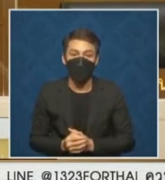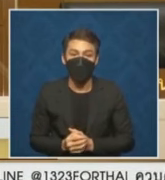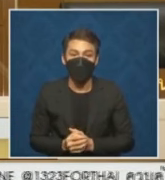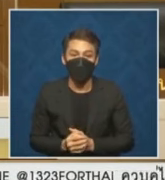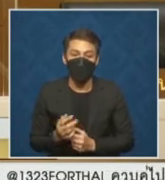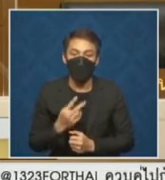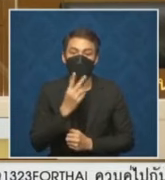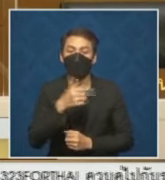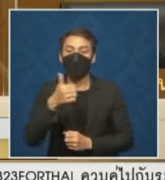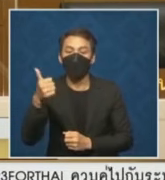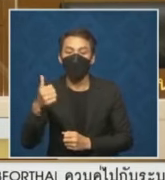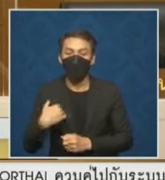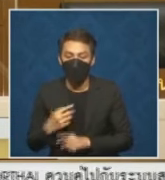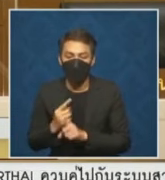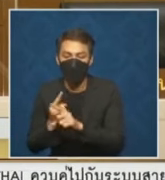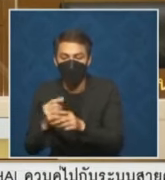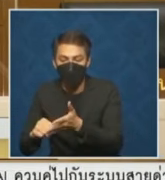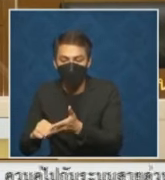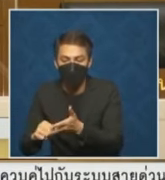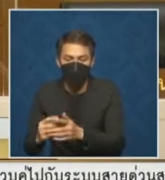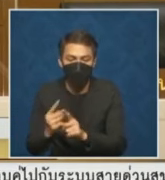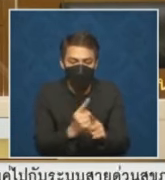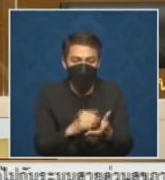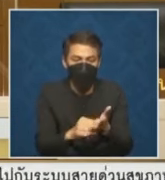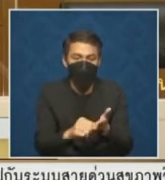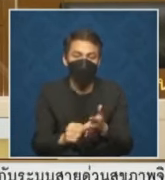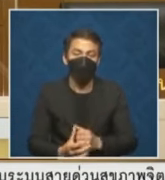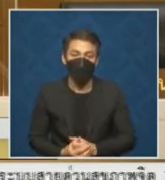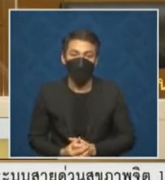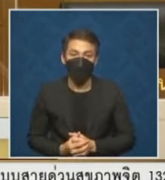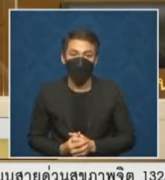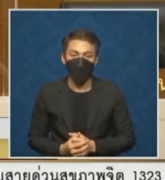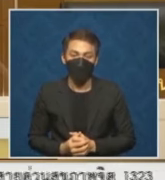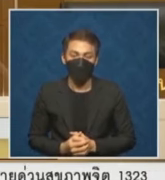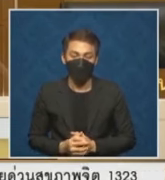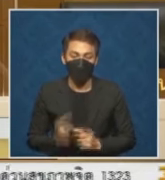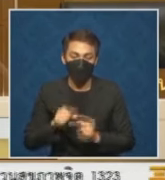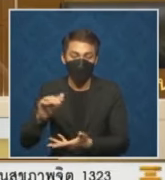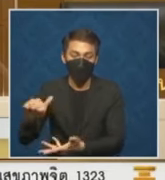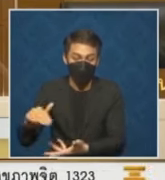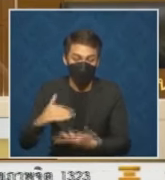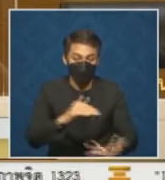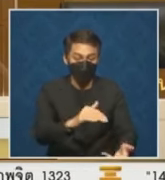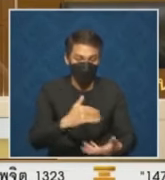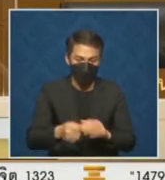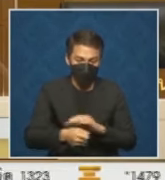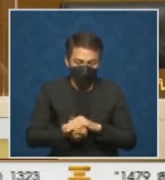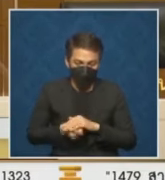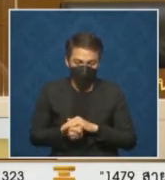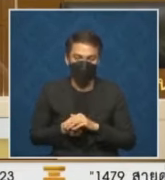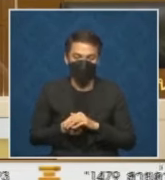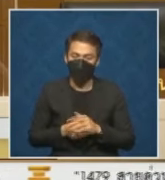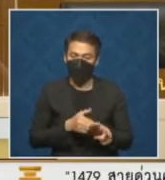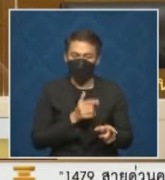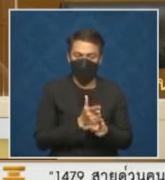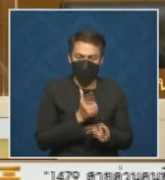ยาวเท่านายกประยุทธ์ที่พยายามยกเรื่องคอร์รัปชันมากล่าวหาได้ไห ม แล้วที่เสกสกลออกมาสาวไส